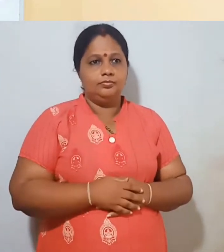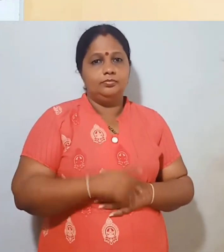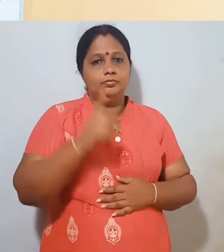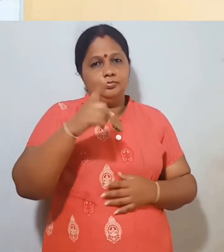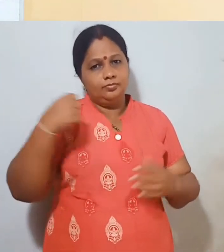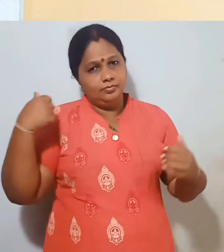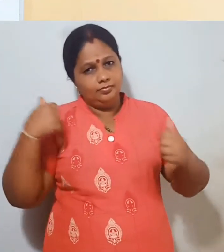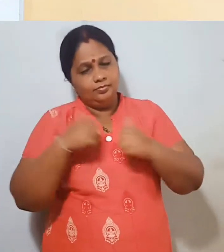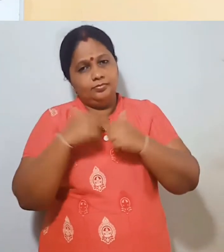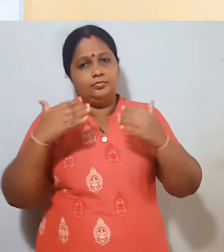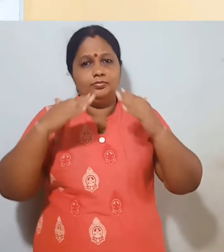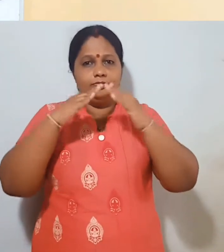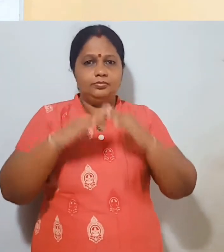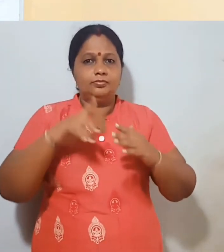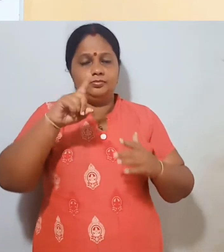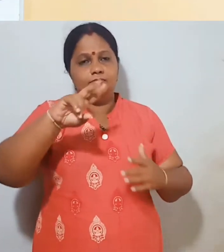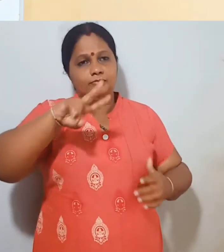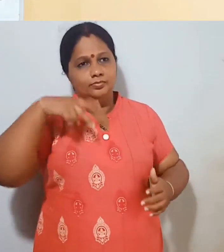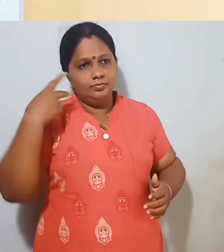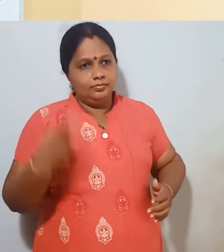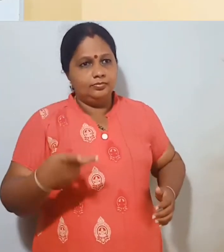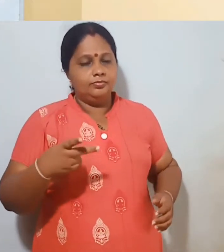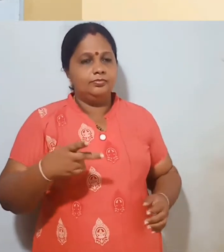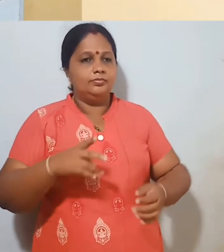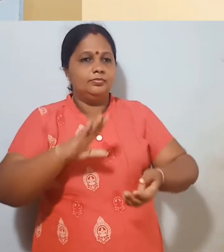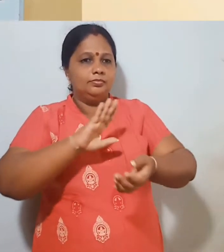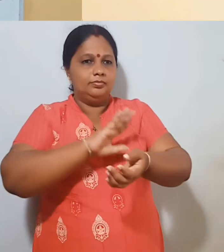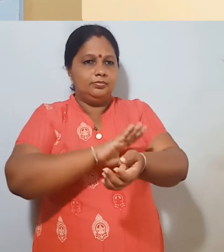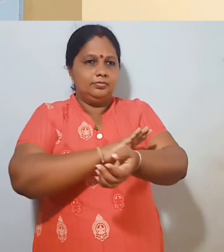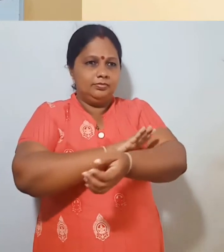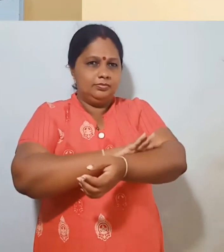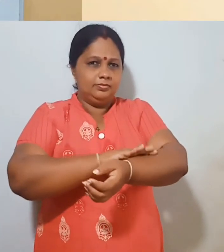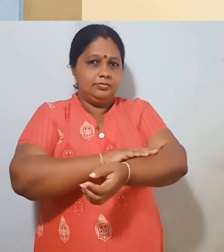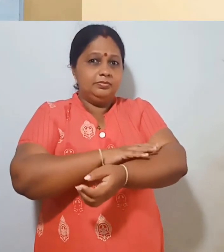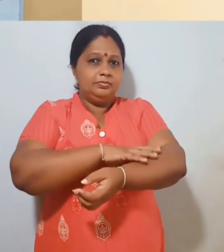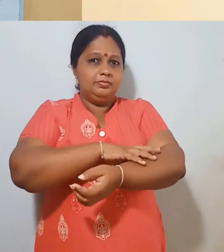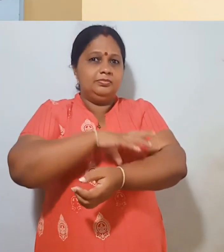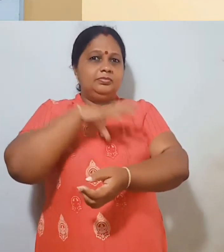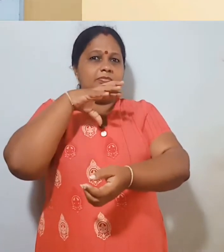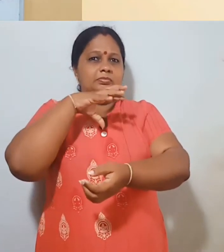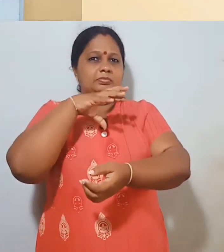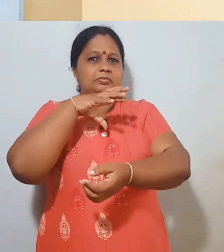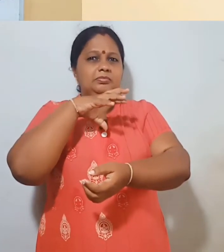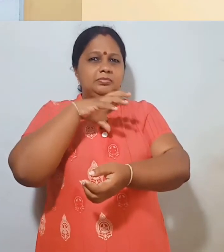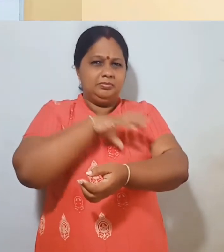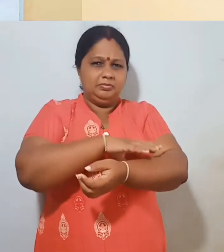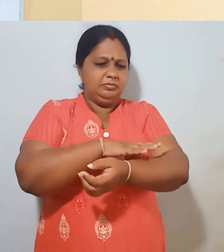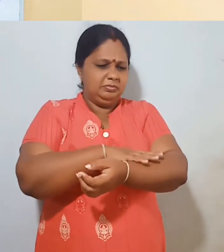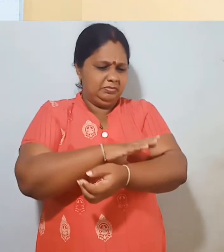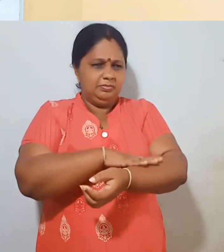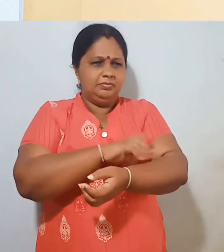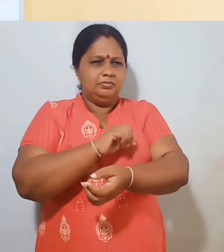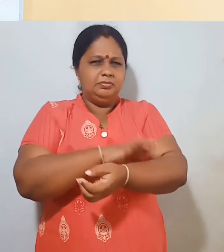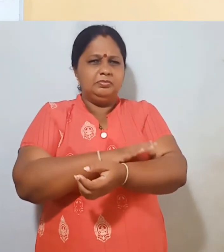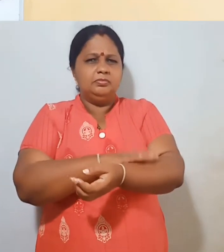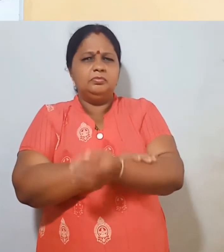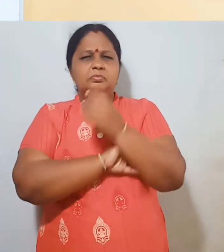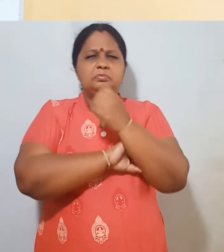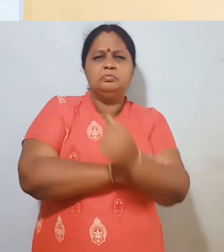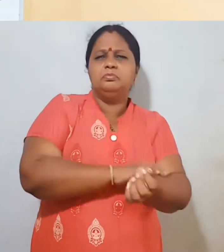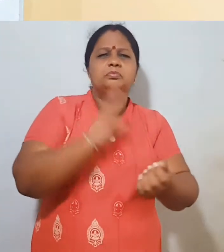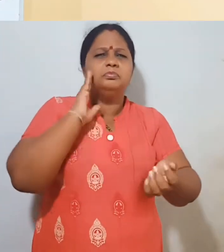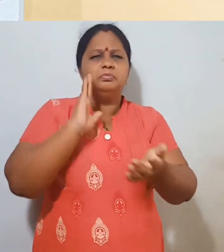அல்லது வீட்டிலேயோ கூட ஒரு ஆள் விழுந்து ஒரு கையில இடத்துல கடுமையான வீக்கம், அசைக்க இயலாது கடும் நோ, ரைட்,